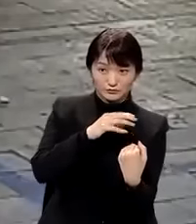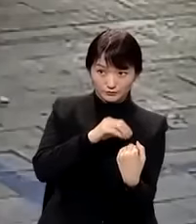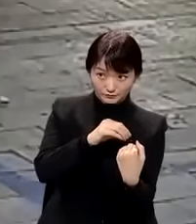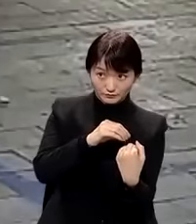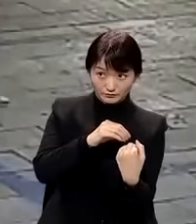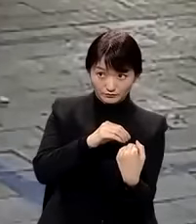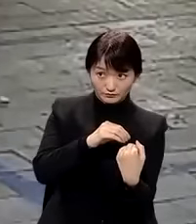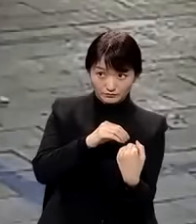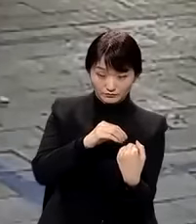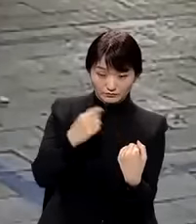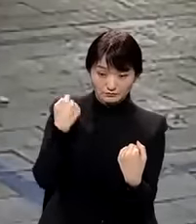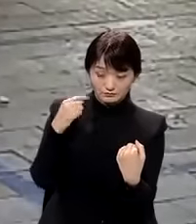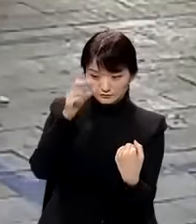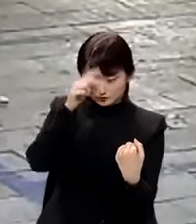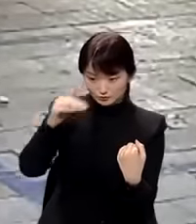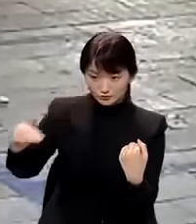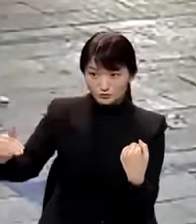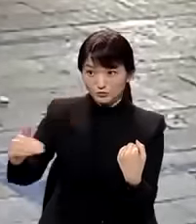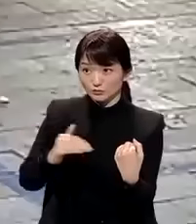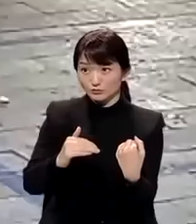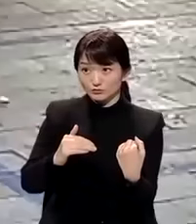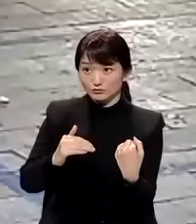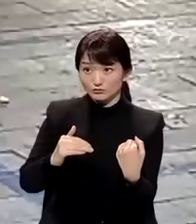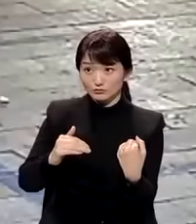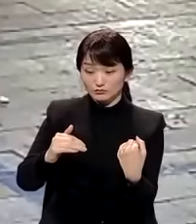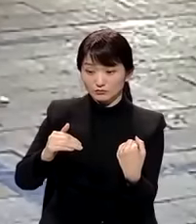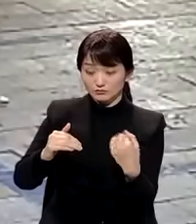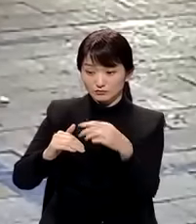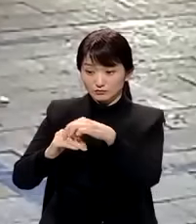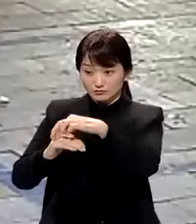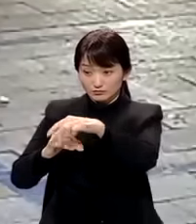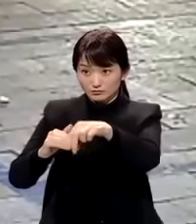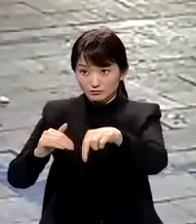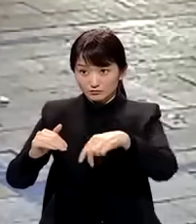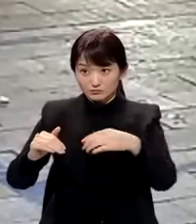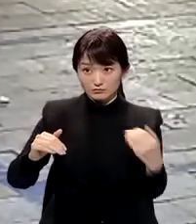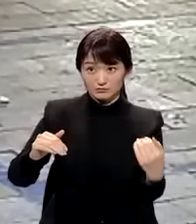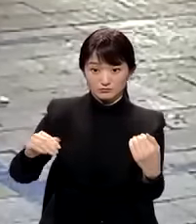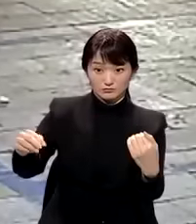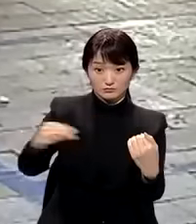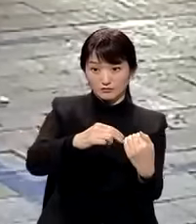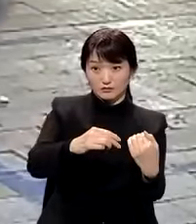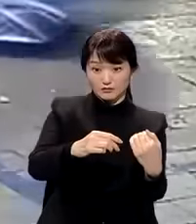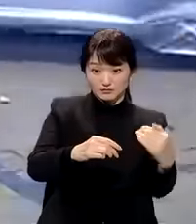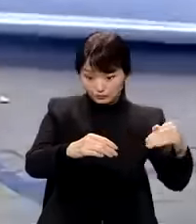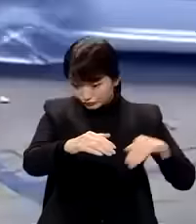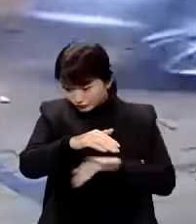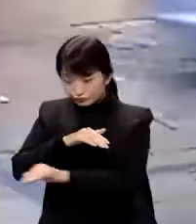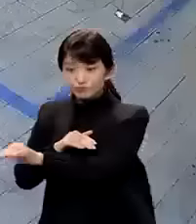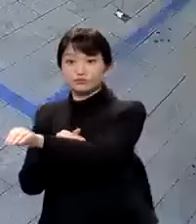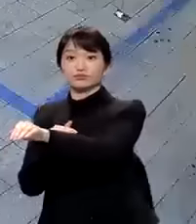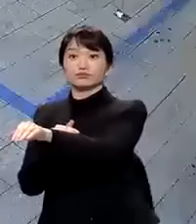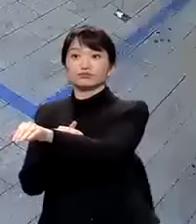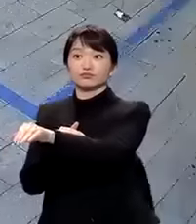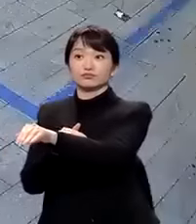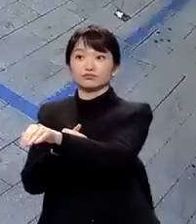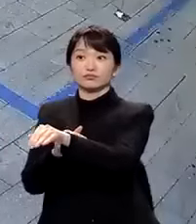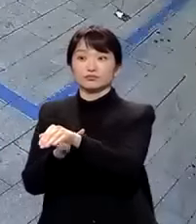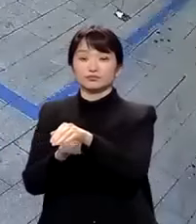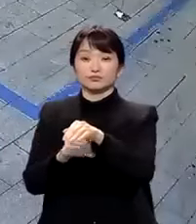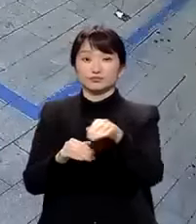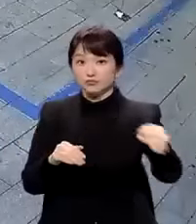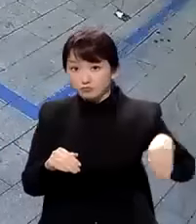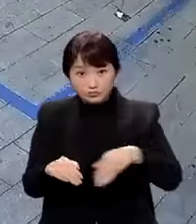근데이 차 뒤로 경찰차가 와서 멈춰섭니다 그리고 경찰이 달려나와서 아까 그 차를 향합니다 어 근데 시동 끈 줄 알았더니 차